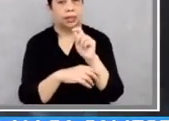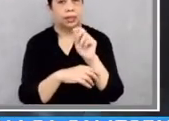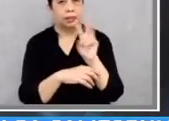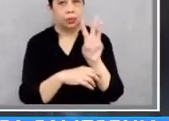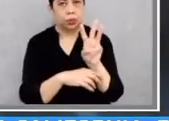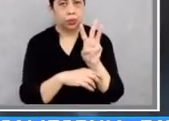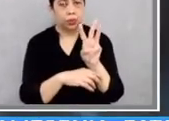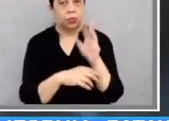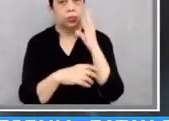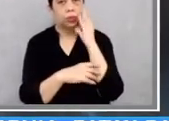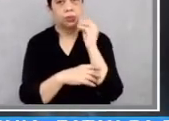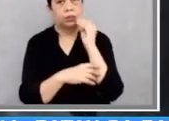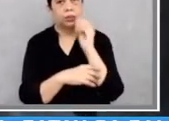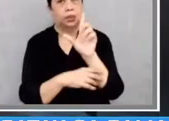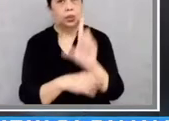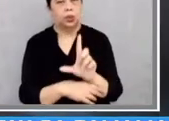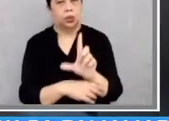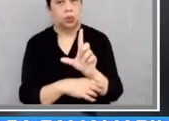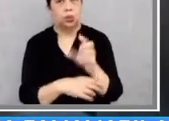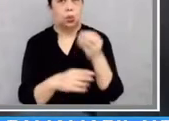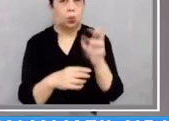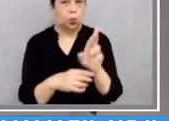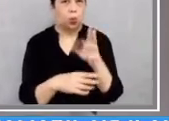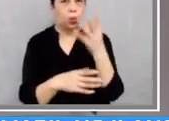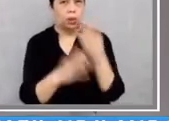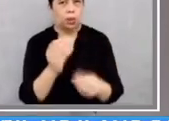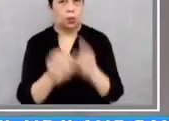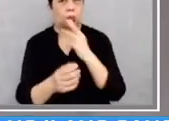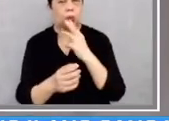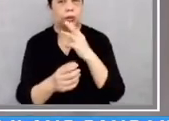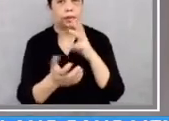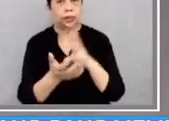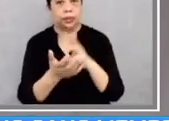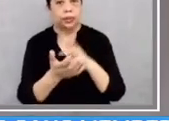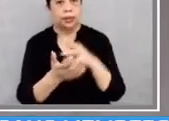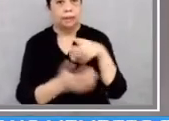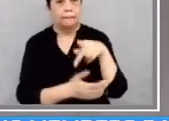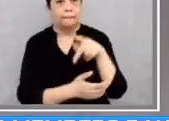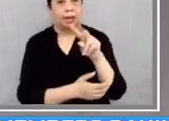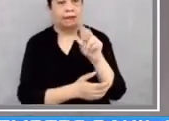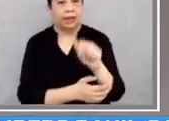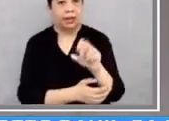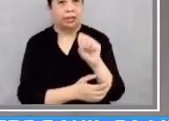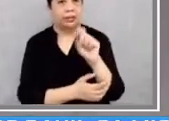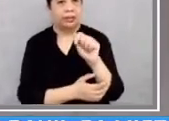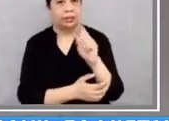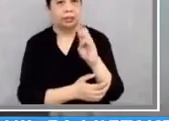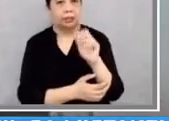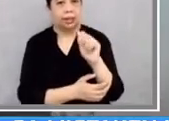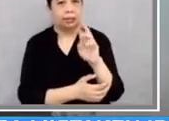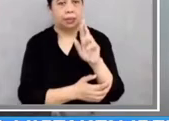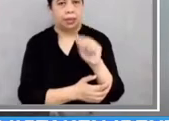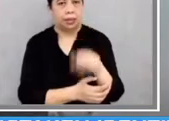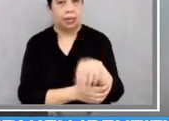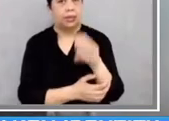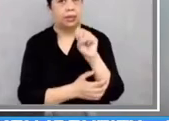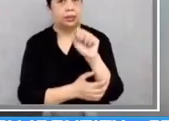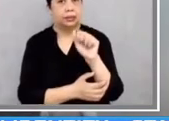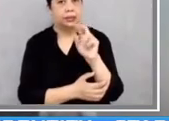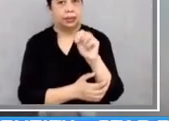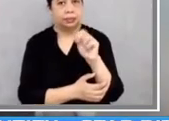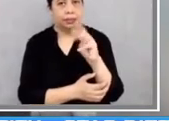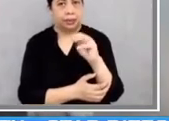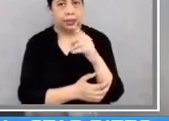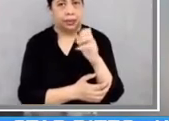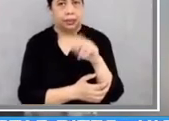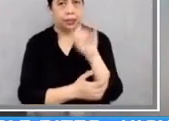makakaranas ng low pressure to no water supply ang bayan ng Pavia, Santa Barbara at San Miguel sa Iloilo. Patuloy naman daw ang